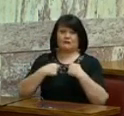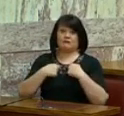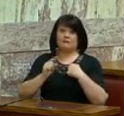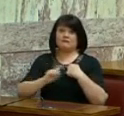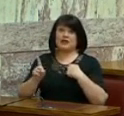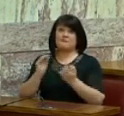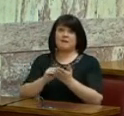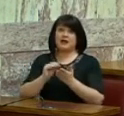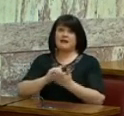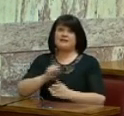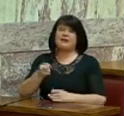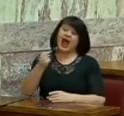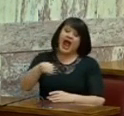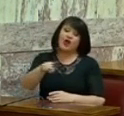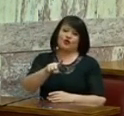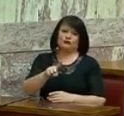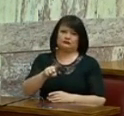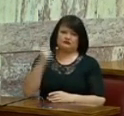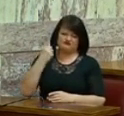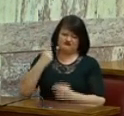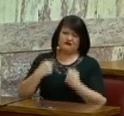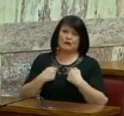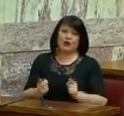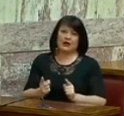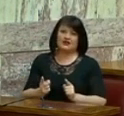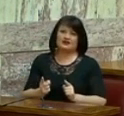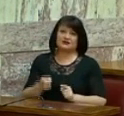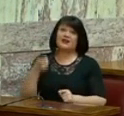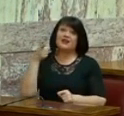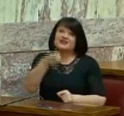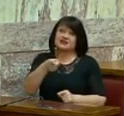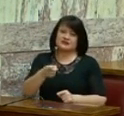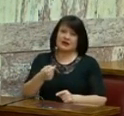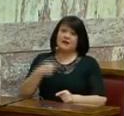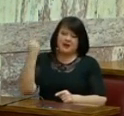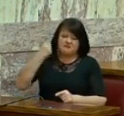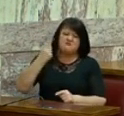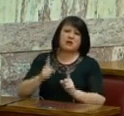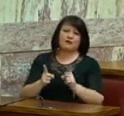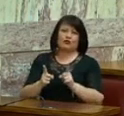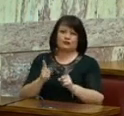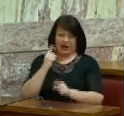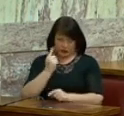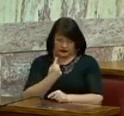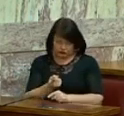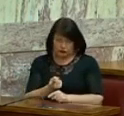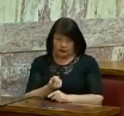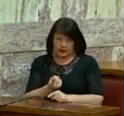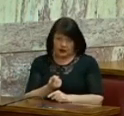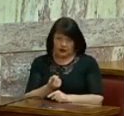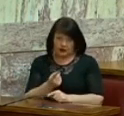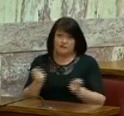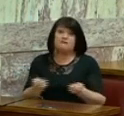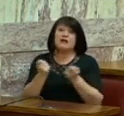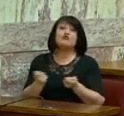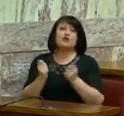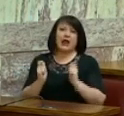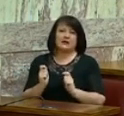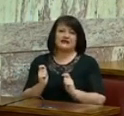ξαναπεί, αλλού να τις κάνετε ή να σας τις κάνουν. Το ακούσατε? Από τη Χρυσή